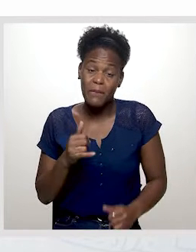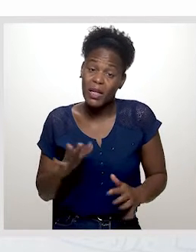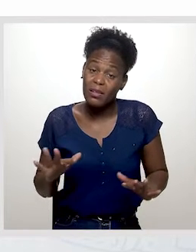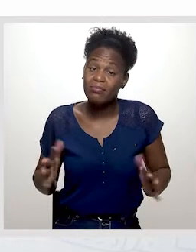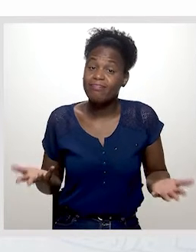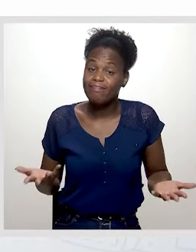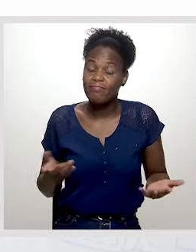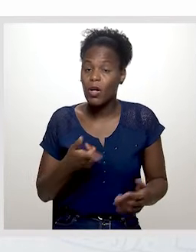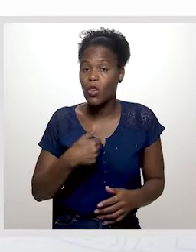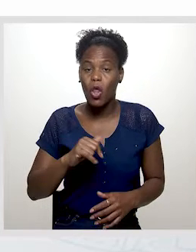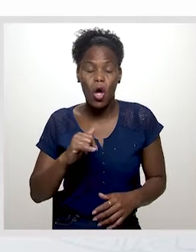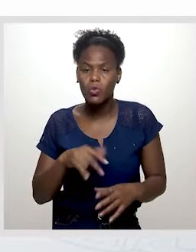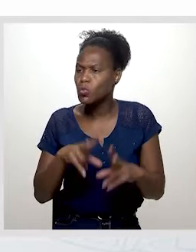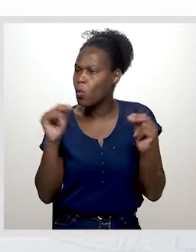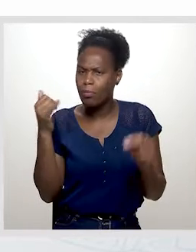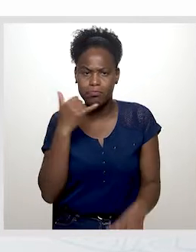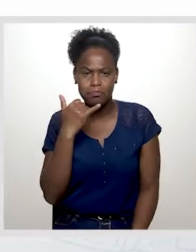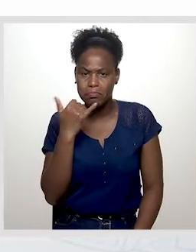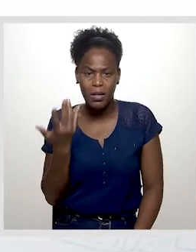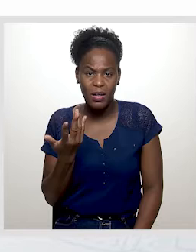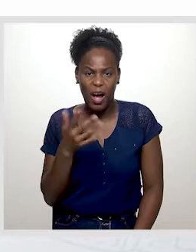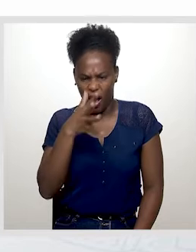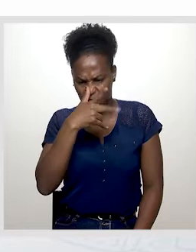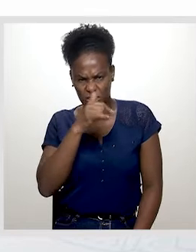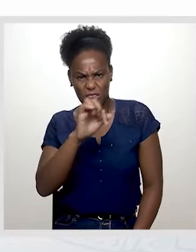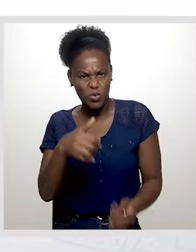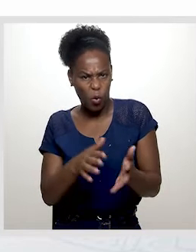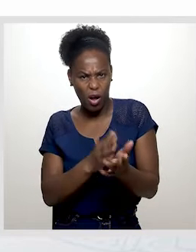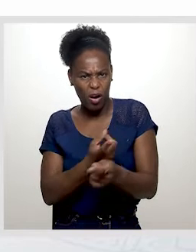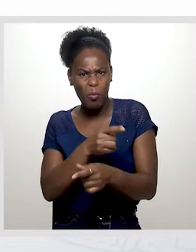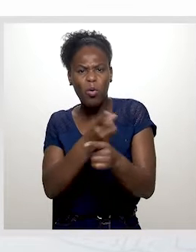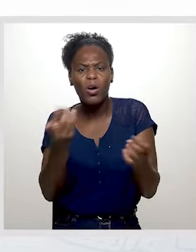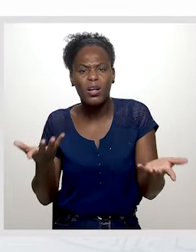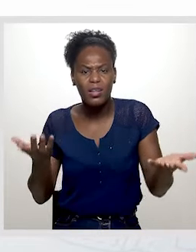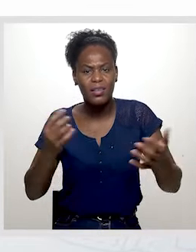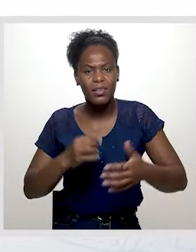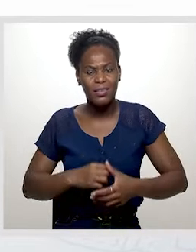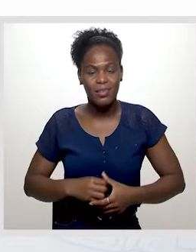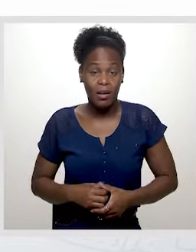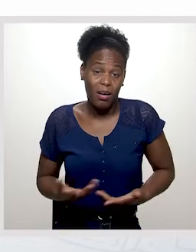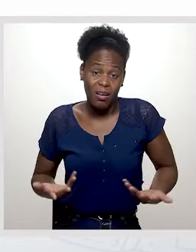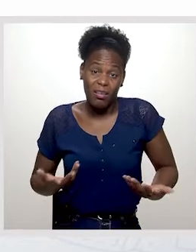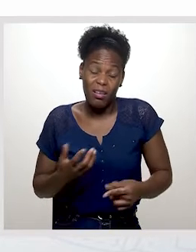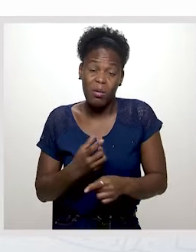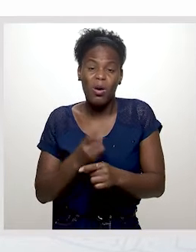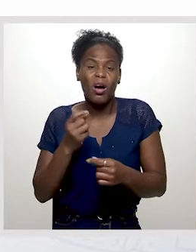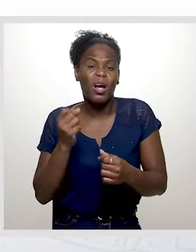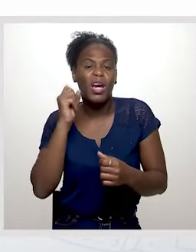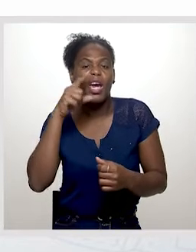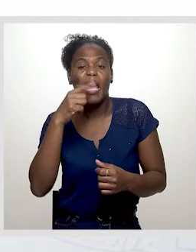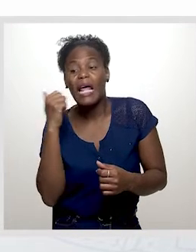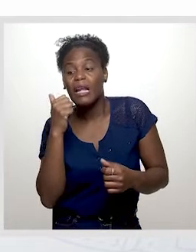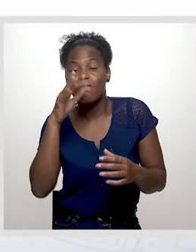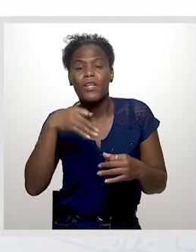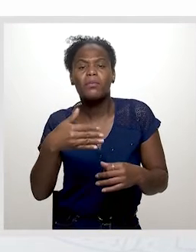fait, on ne se téléphone jamais. C'est triste tout ça. Pourquoi? Et avec qui passes-tu le